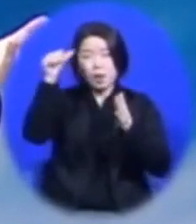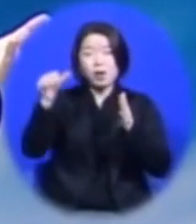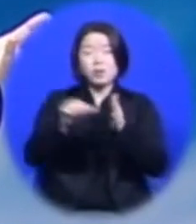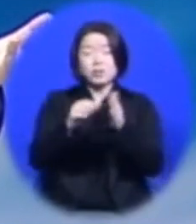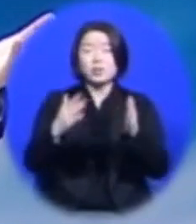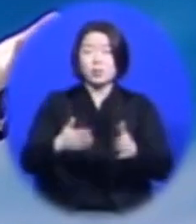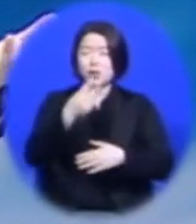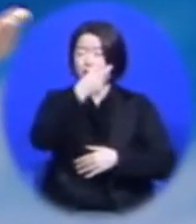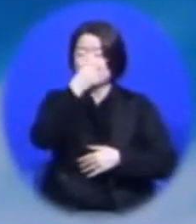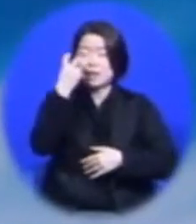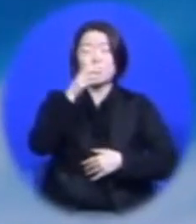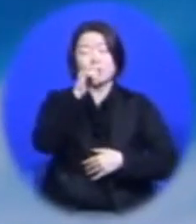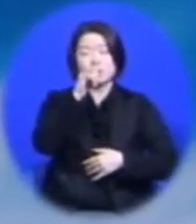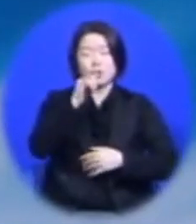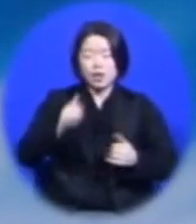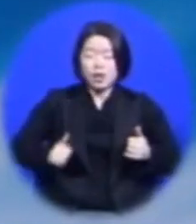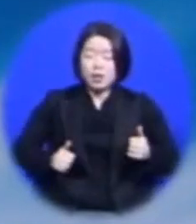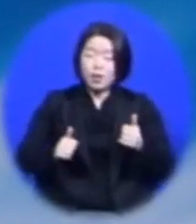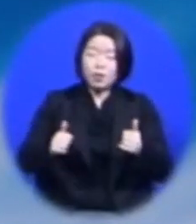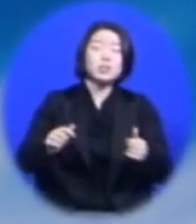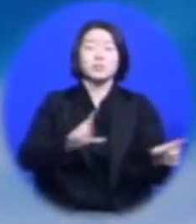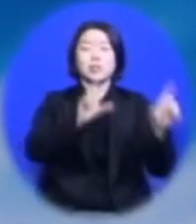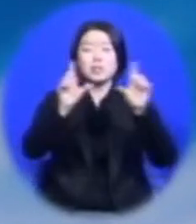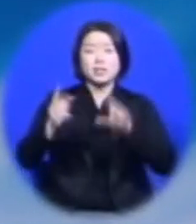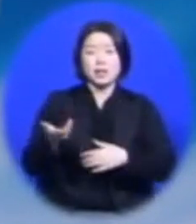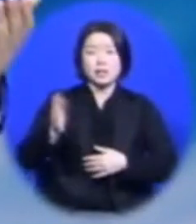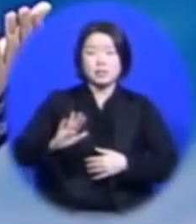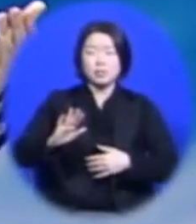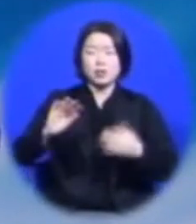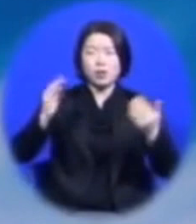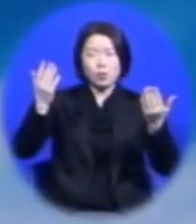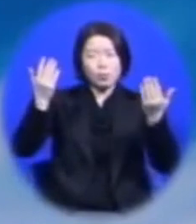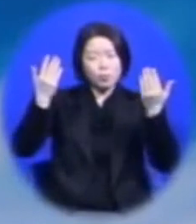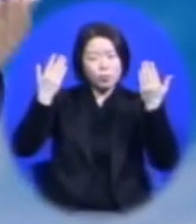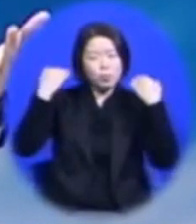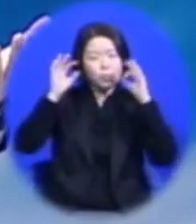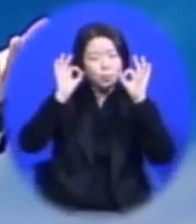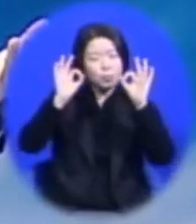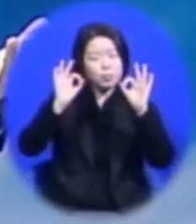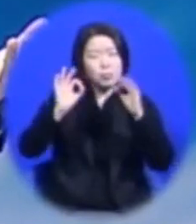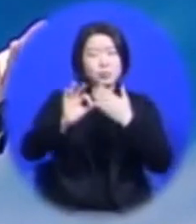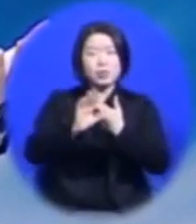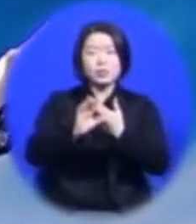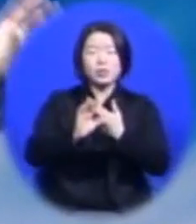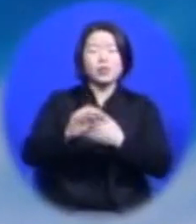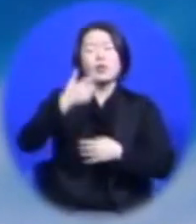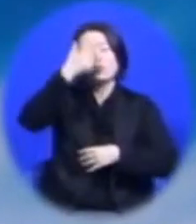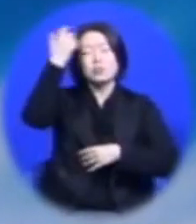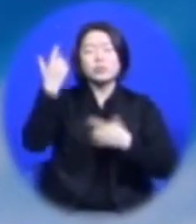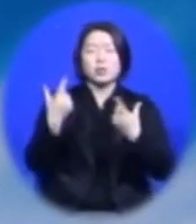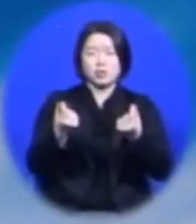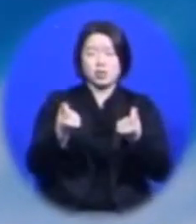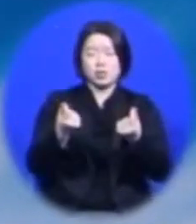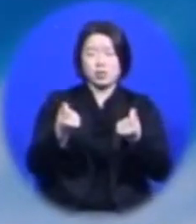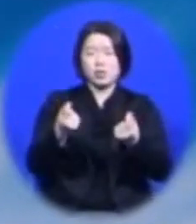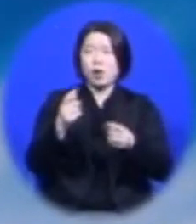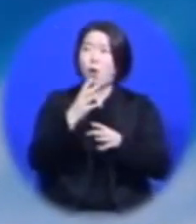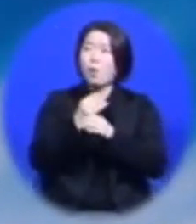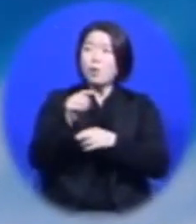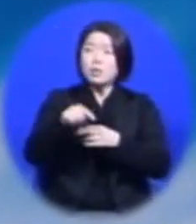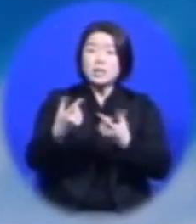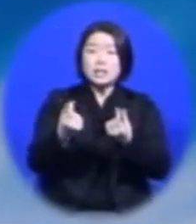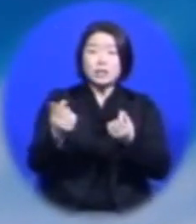겁니다. 열심히 산 것 같은데 돌아보니까 꿈꾼 것 같아요. 언제 이렇게 되었는지